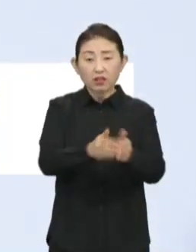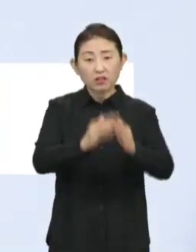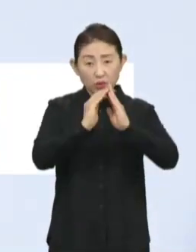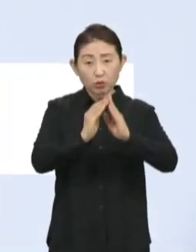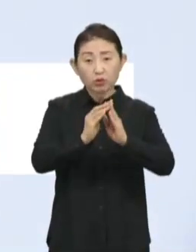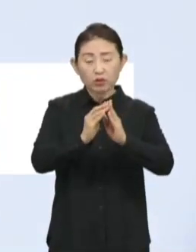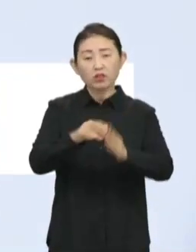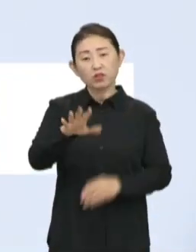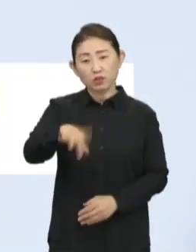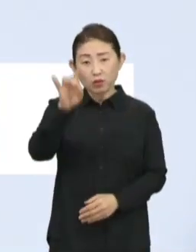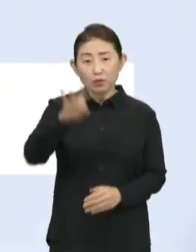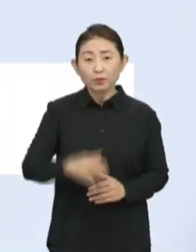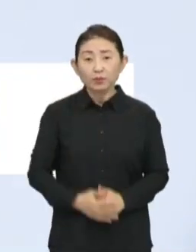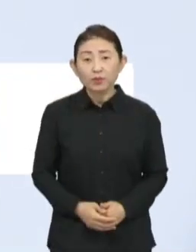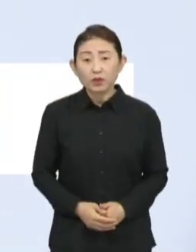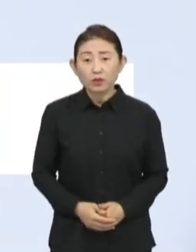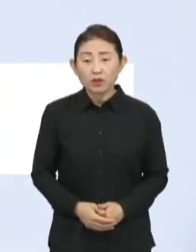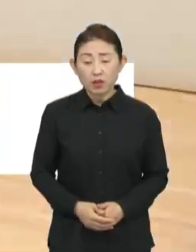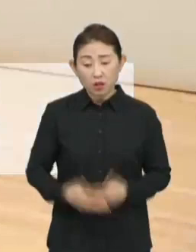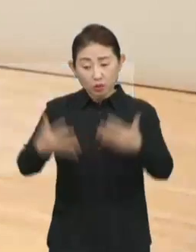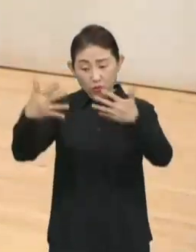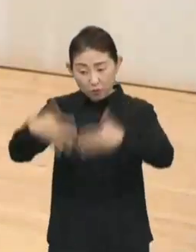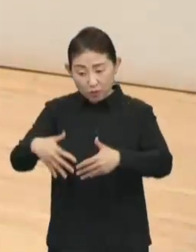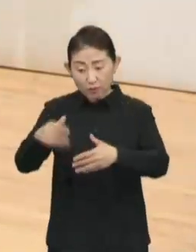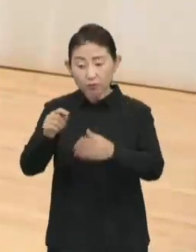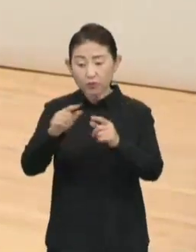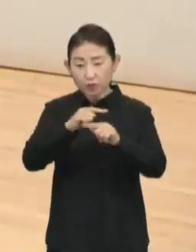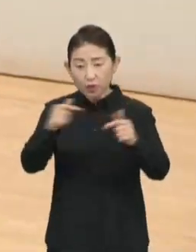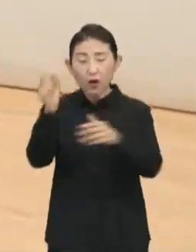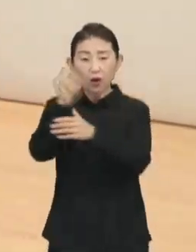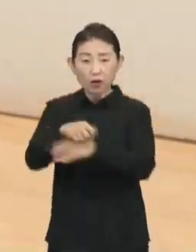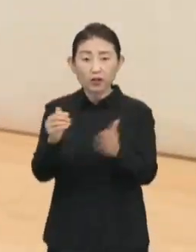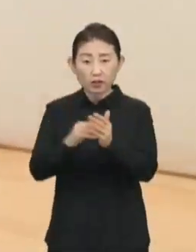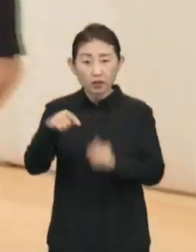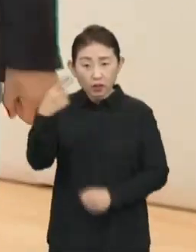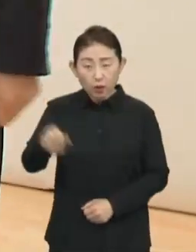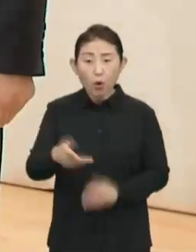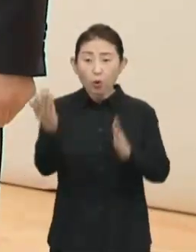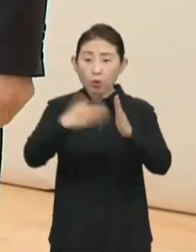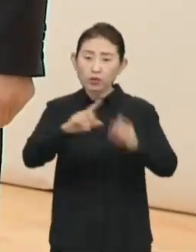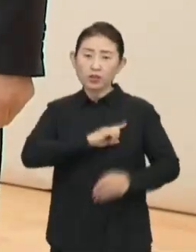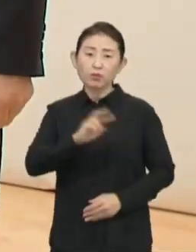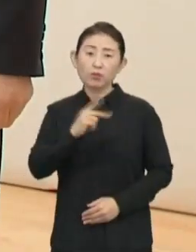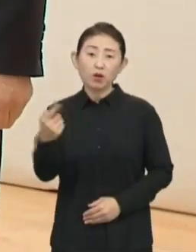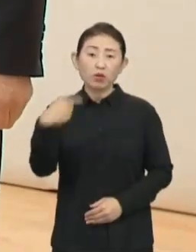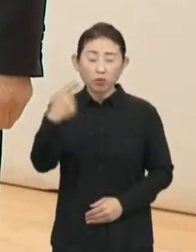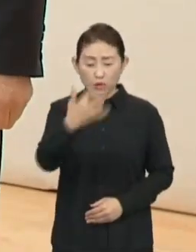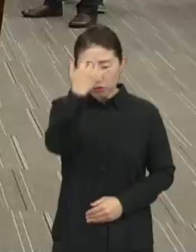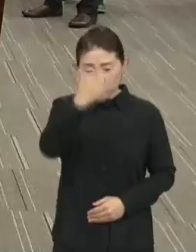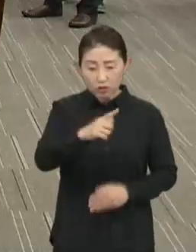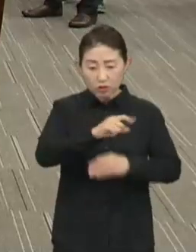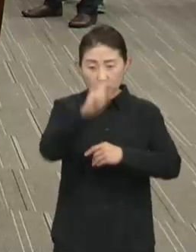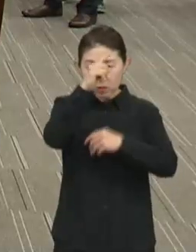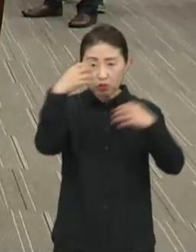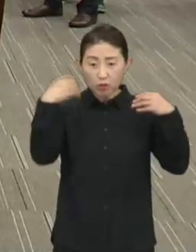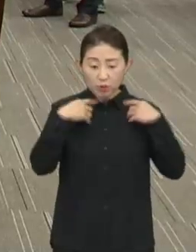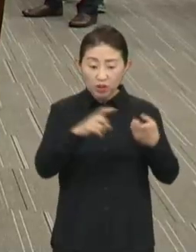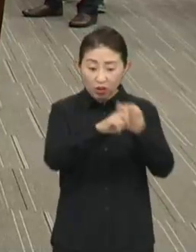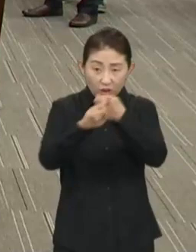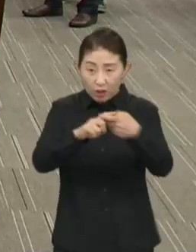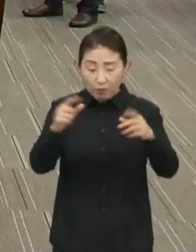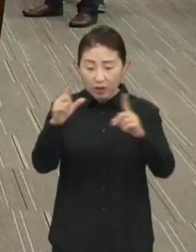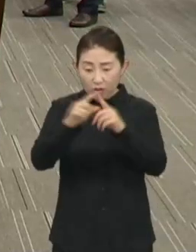처음입니다 행안부는 그러나 규약을 승인하면서 특별 지자체의 공식 명칭인 충 지방정부연합